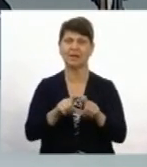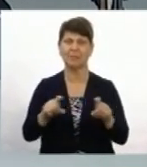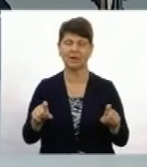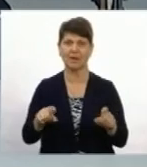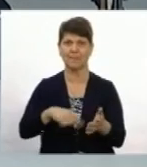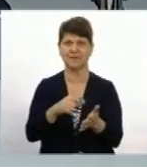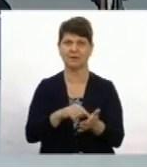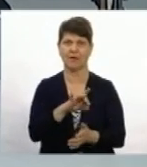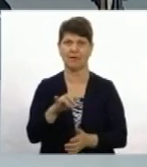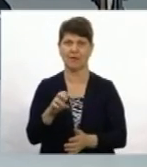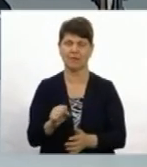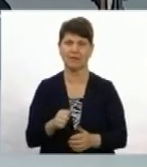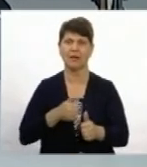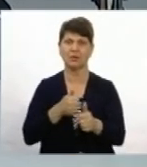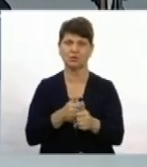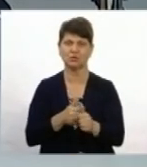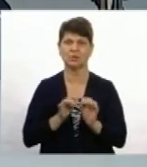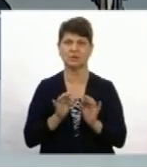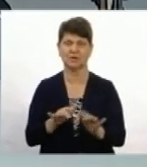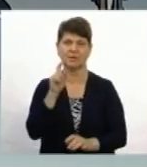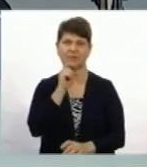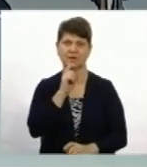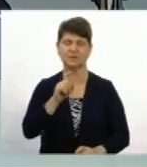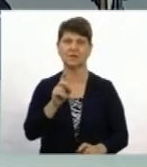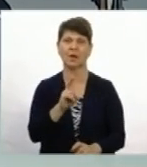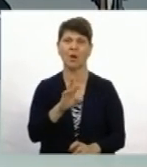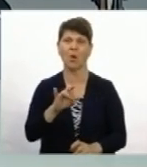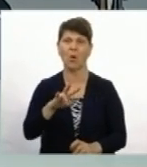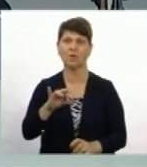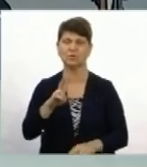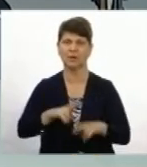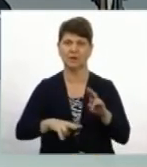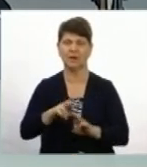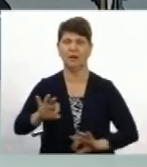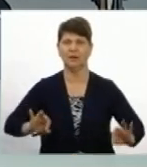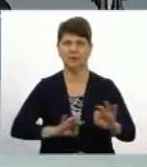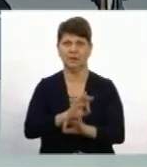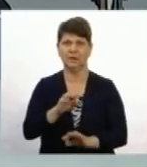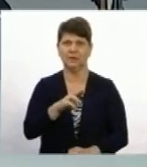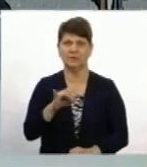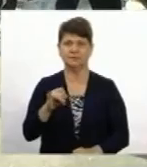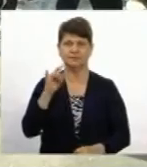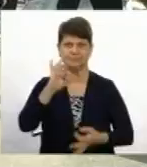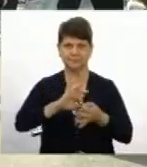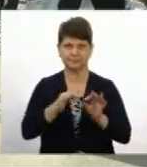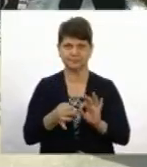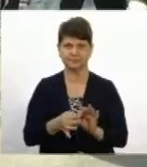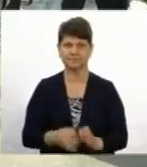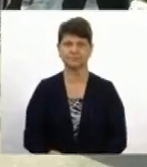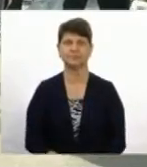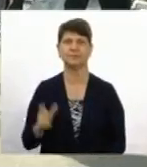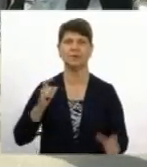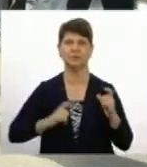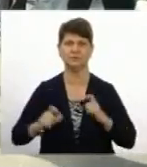міськради. До акції долучили студенти Вінницького коледжу будівництва та архітектури. Детальніше далі.